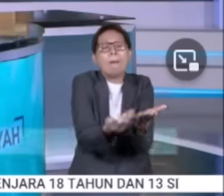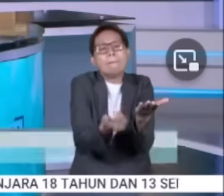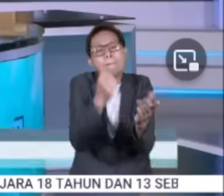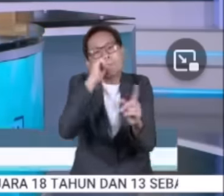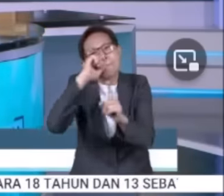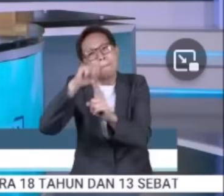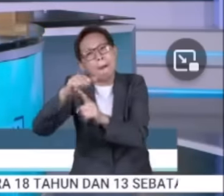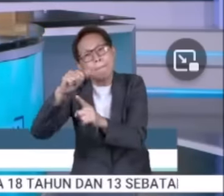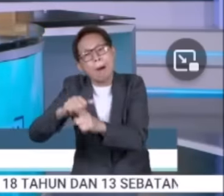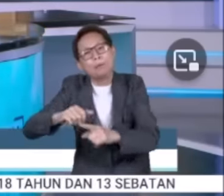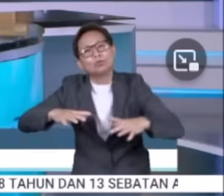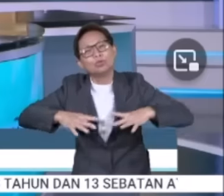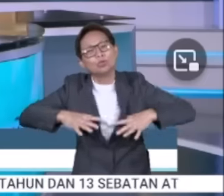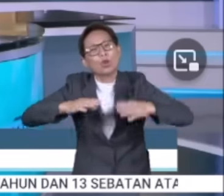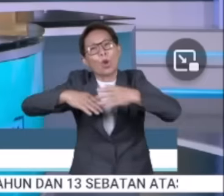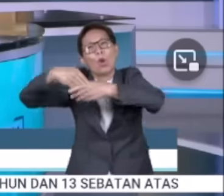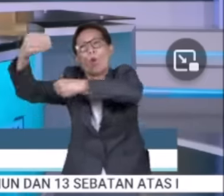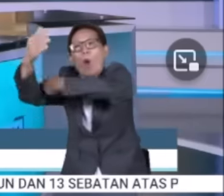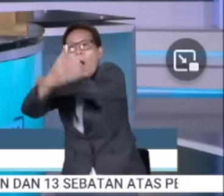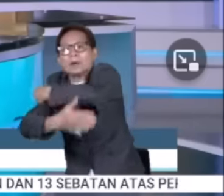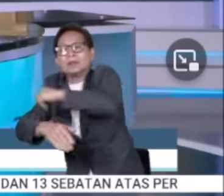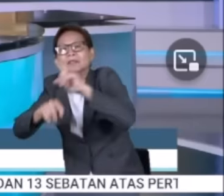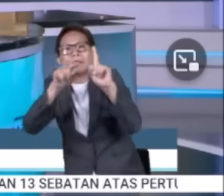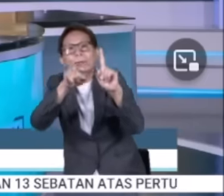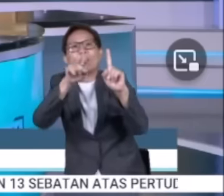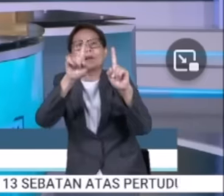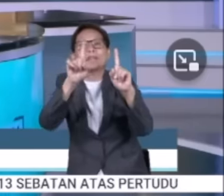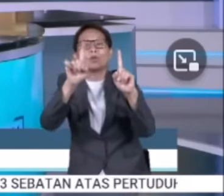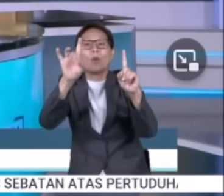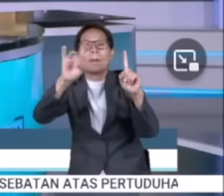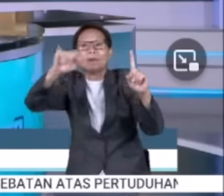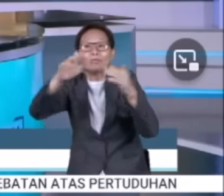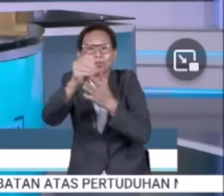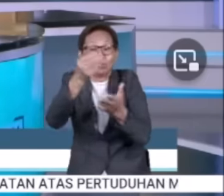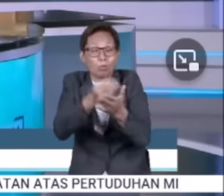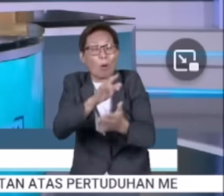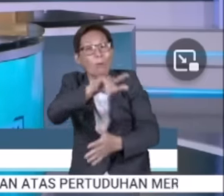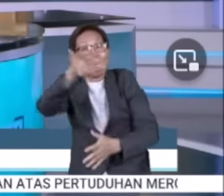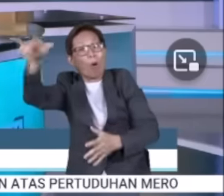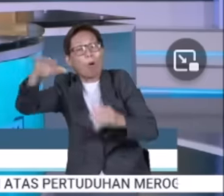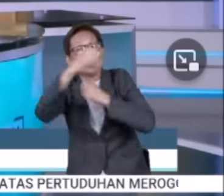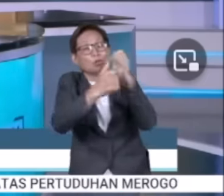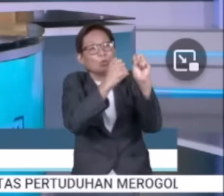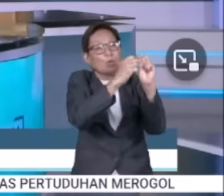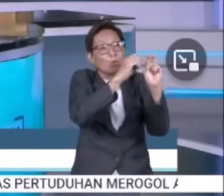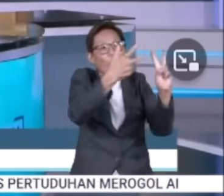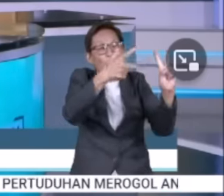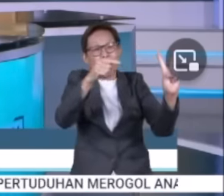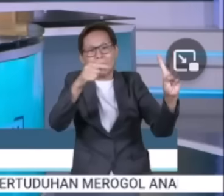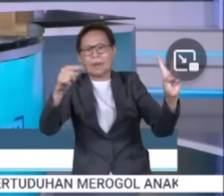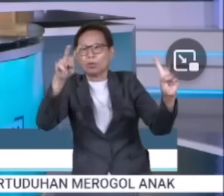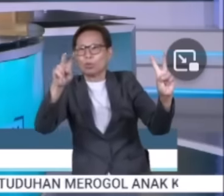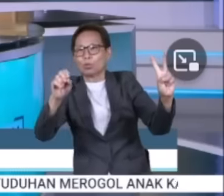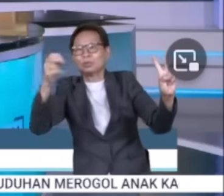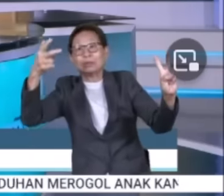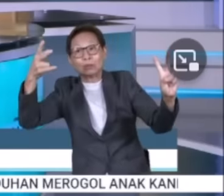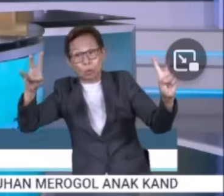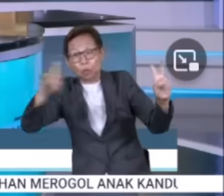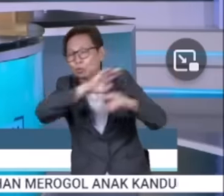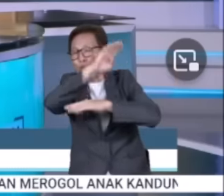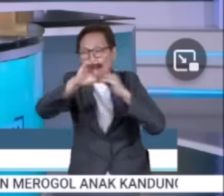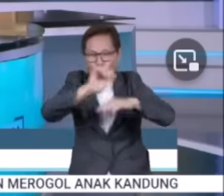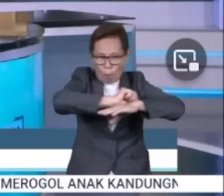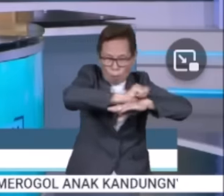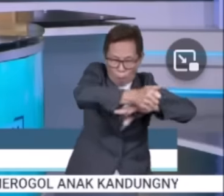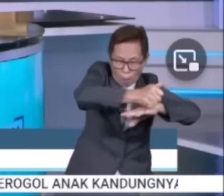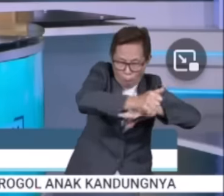cuti seberang laut berjumlah lebih 1.18 juta ringgit antara 2013 dan 2017. Semua